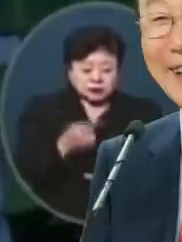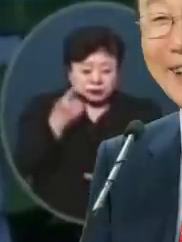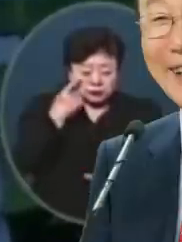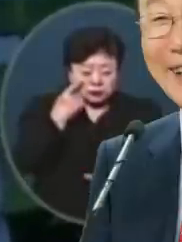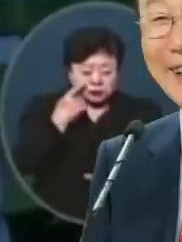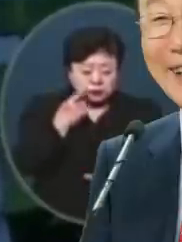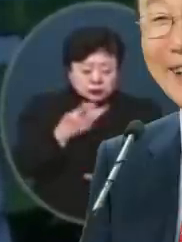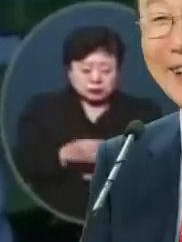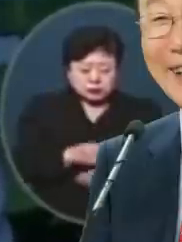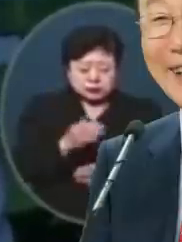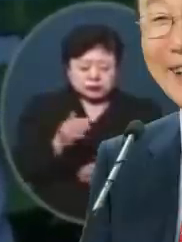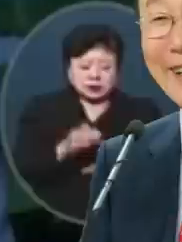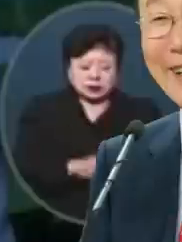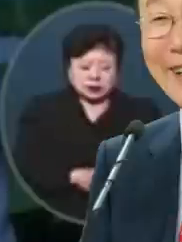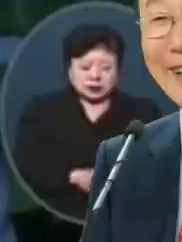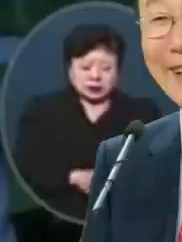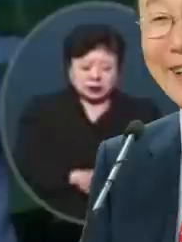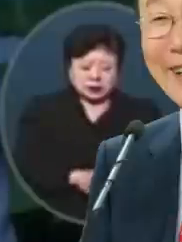눈부신데